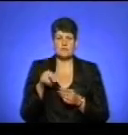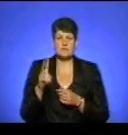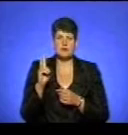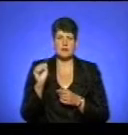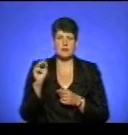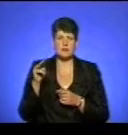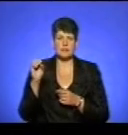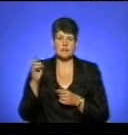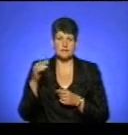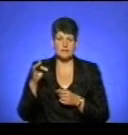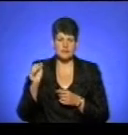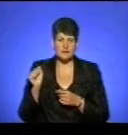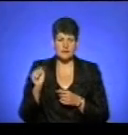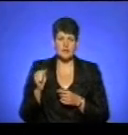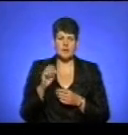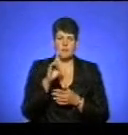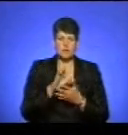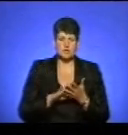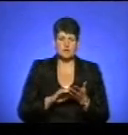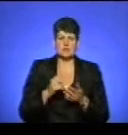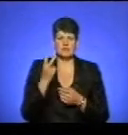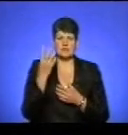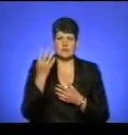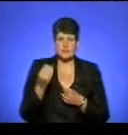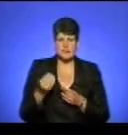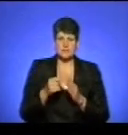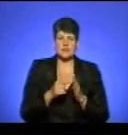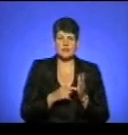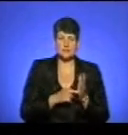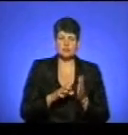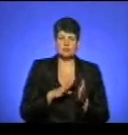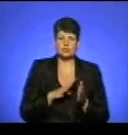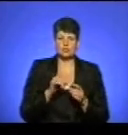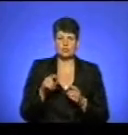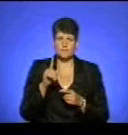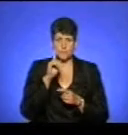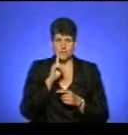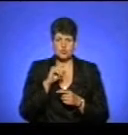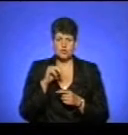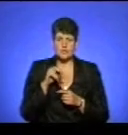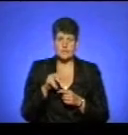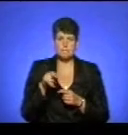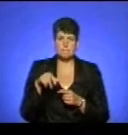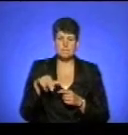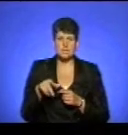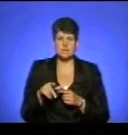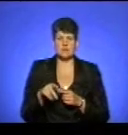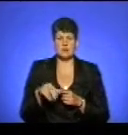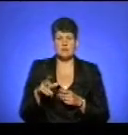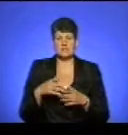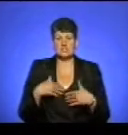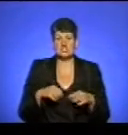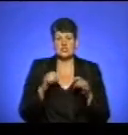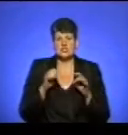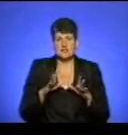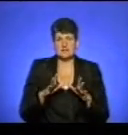Проща триває 2 дні. Фактично ділимо для того, щоб було людям зручно йти. Піша хода – це жертва, яку люди приносять в